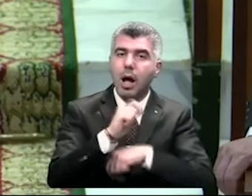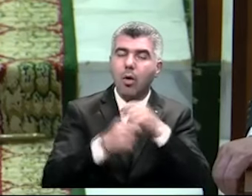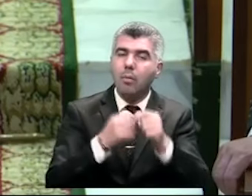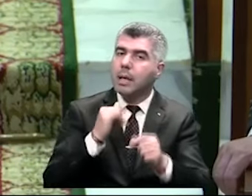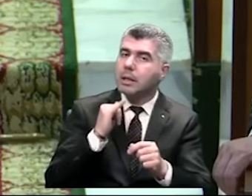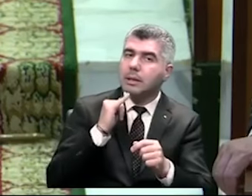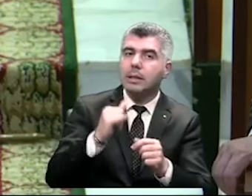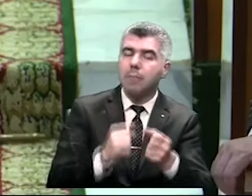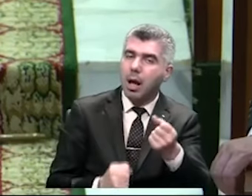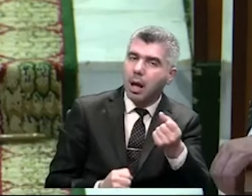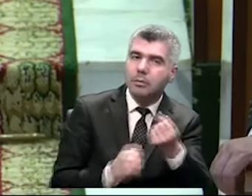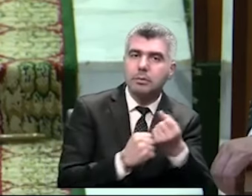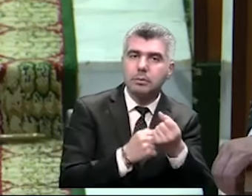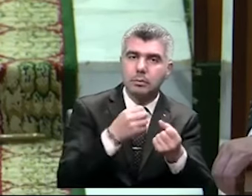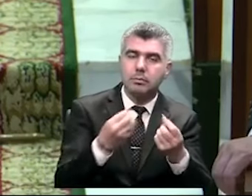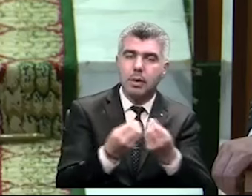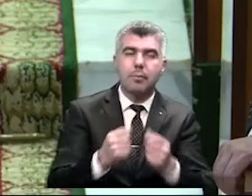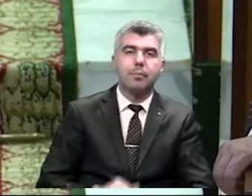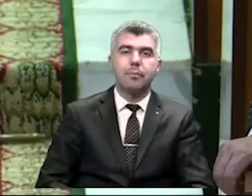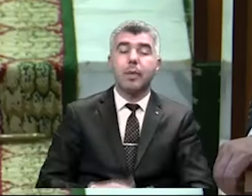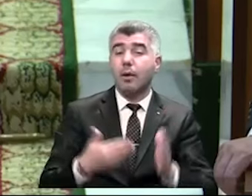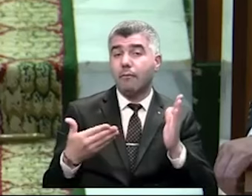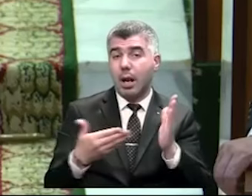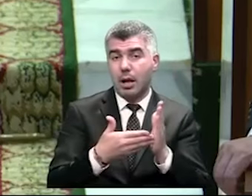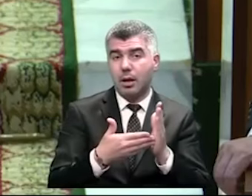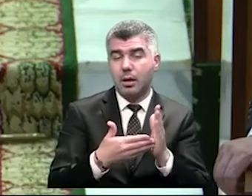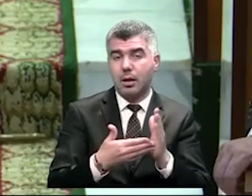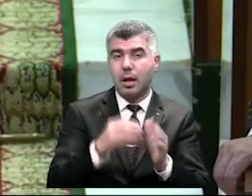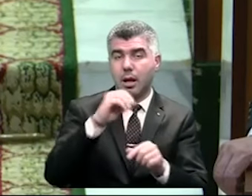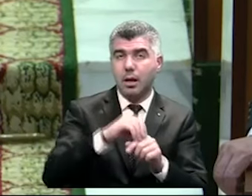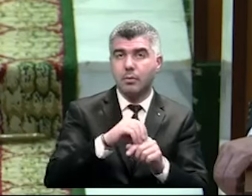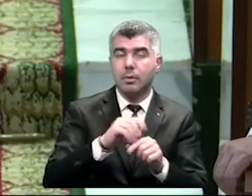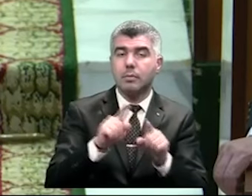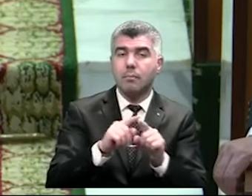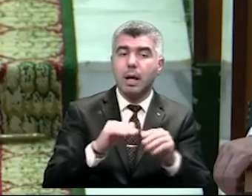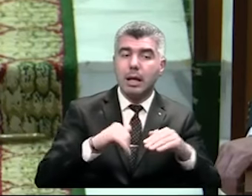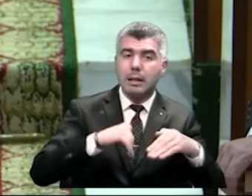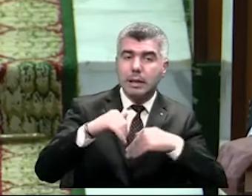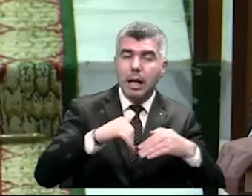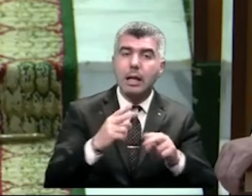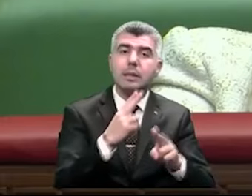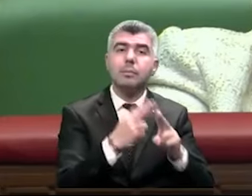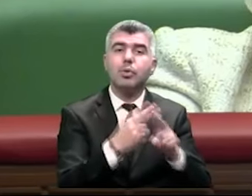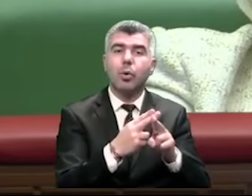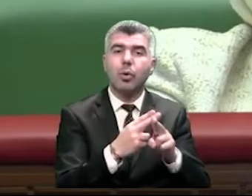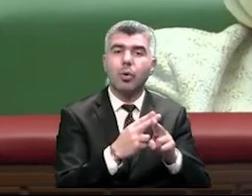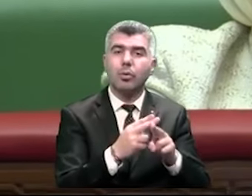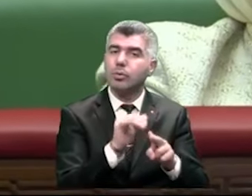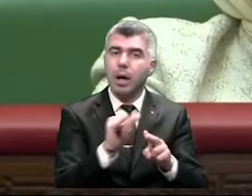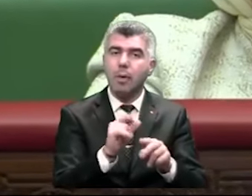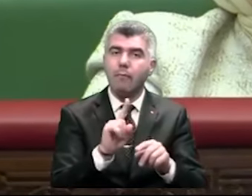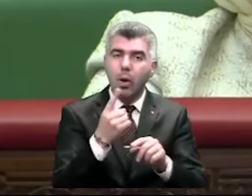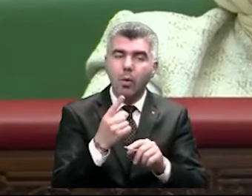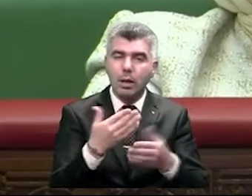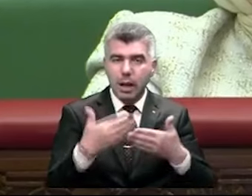دياله وتكون كذلك العمل دياله اخيرا تنشت كذلك على اعاده تصنيف العديد من الطرق باش يمكننا نطور كذلك هذا البعد ديال